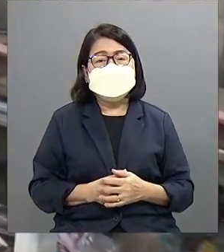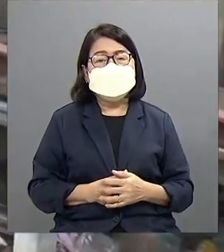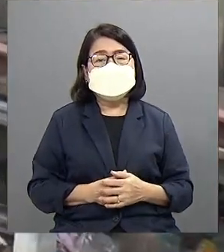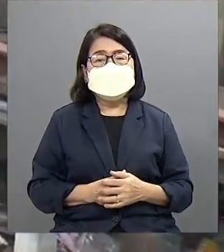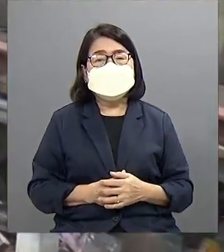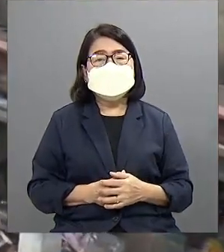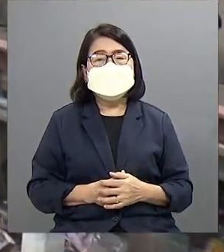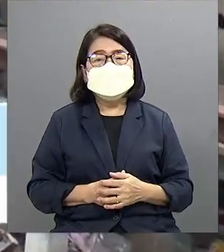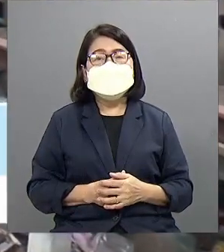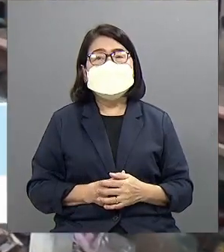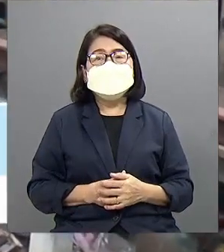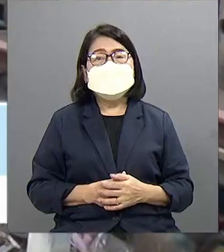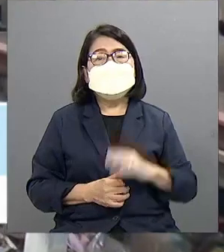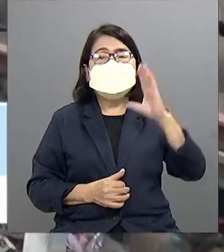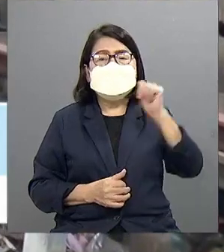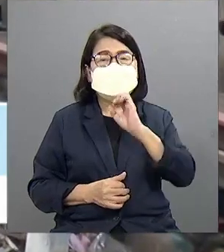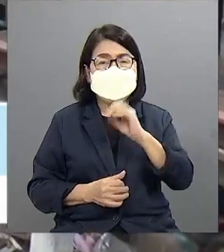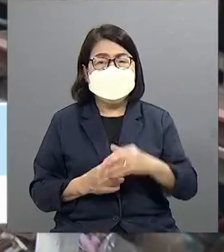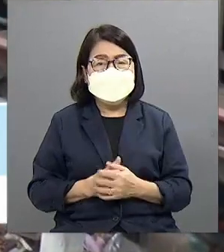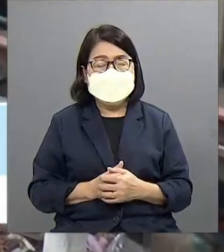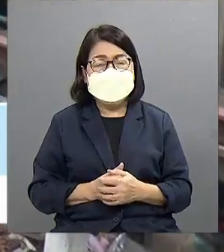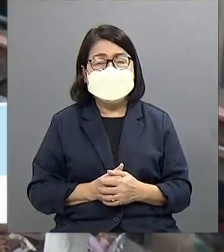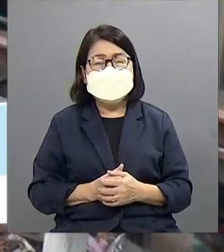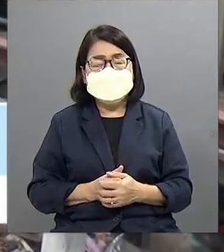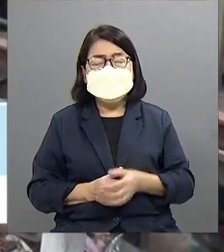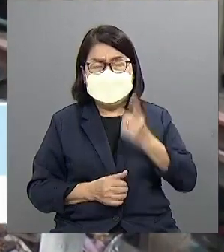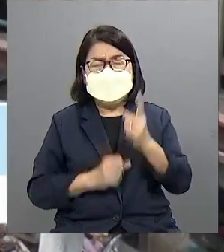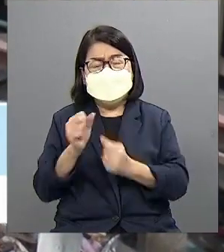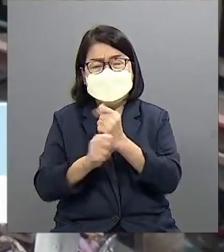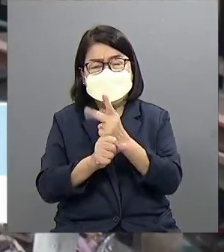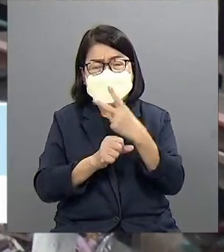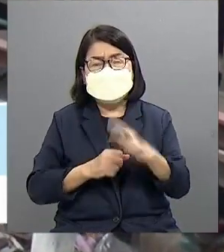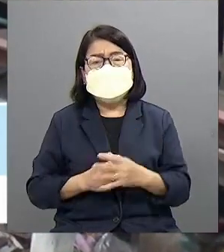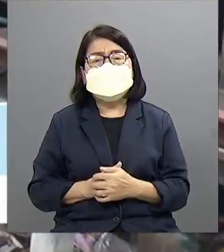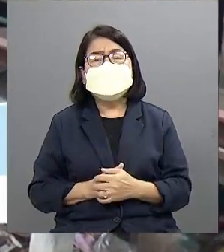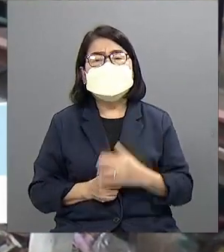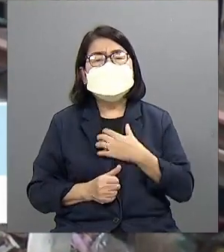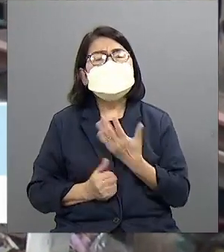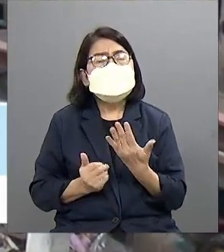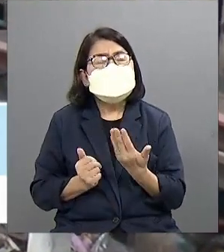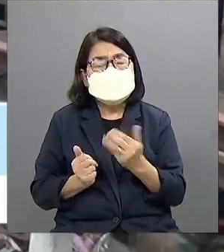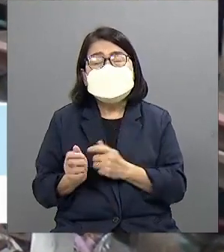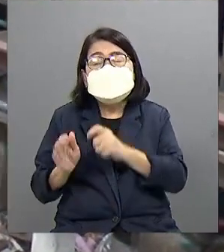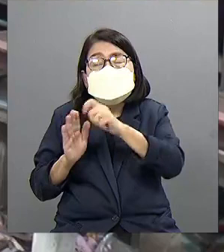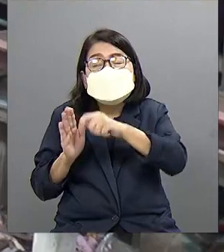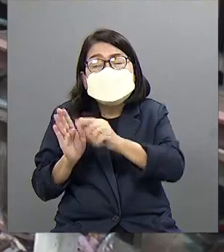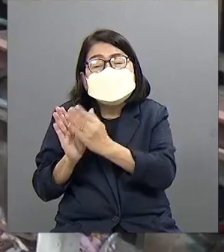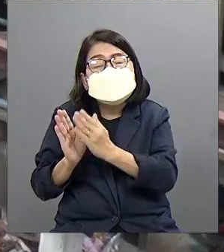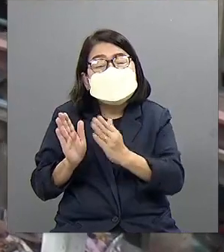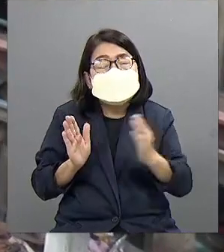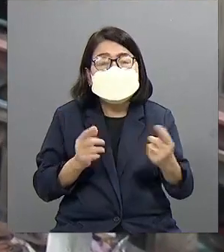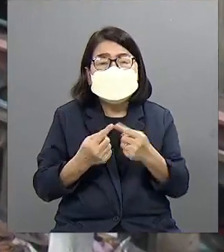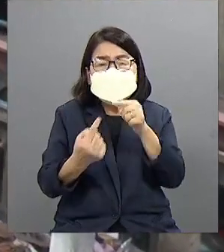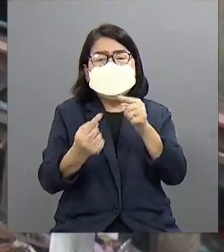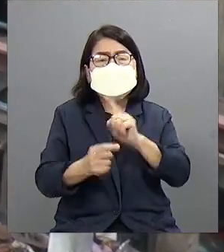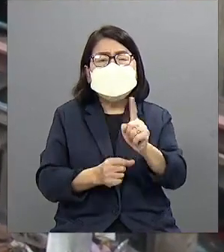หลายปีแล้วครับแล้วทีนี้ก็ทีนี้ผมก็เนี่ยจะทยอยซ่อมไปเรื่อยๆแต่พอดีบังเอิญว่าน้องเนี่ยน้องมาเป็นอย่างนี้ซะก่อน